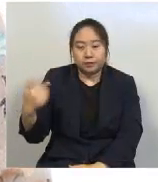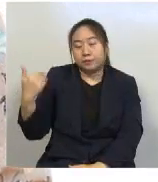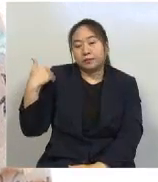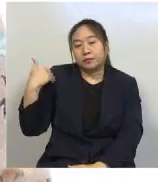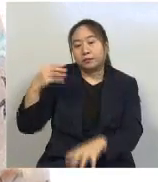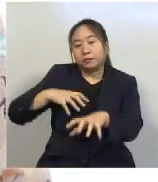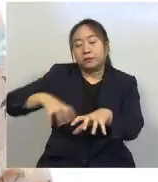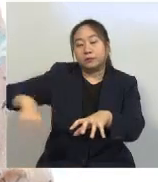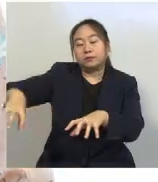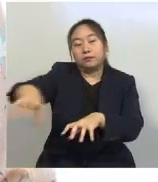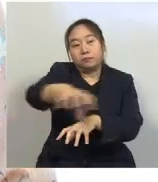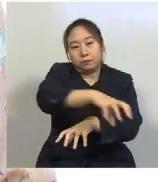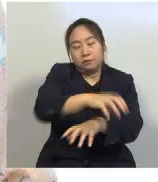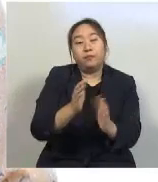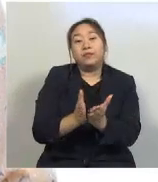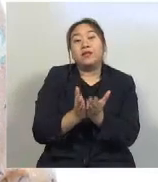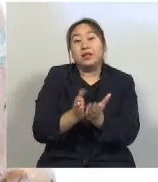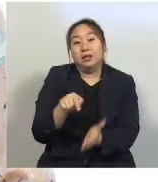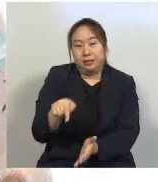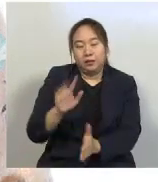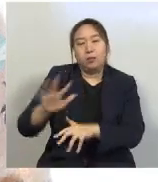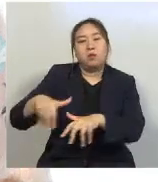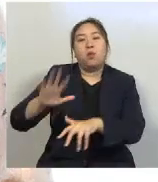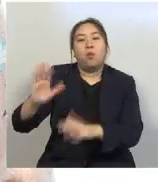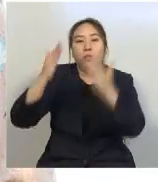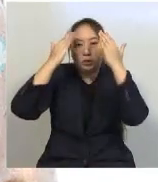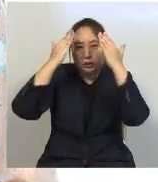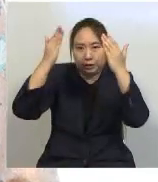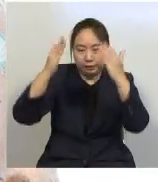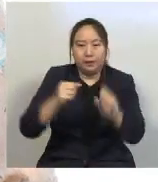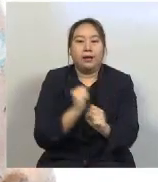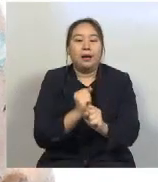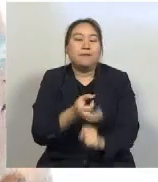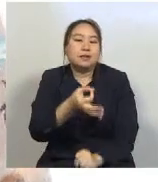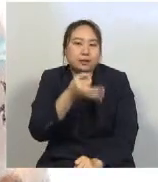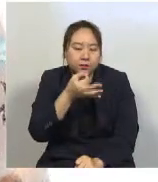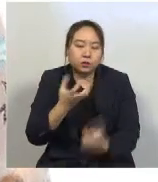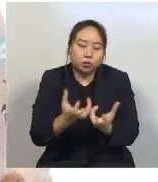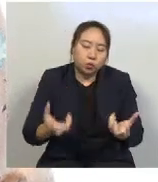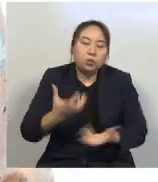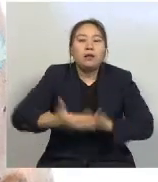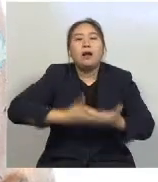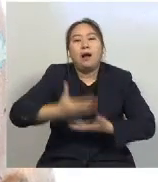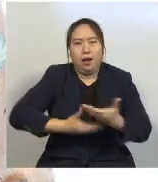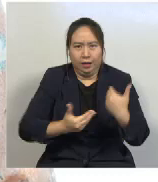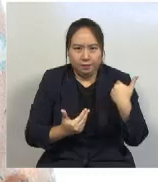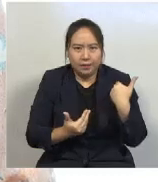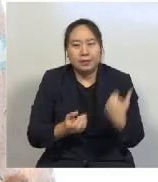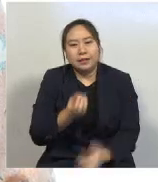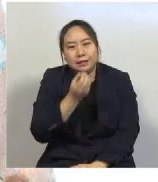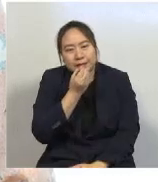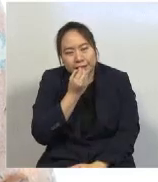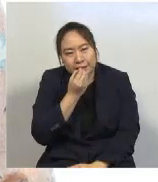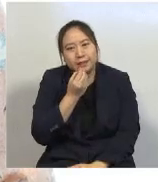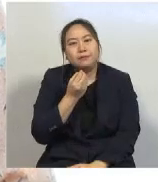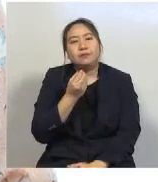ณเรือพระนี่ก็จะเป็นพี่น้องมุสลิมมาทำมาหากินนะครับมาเอาของมาขายมันจะมีอาหารพื้นบ้านอาห